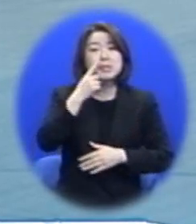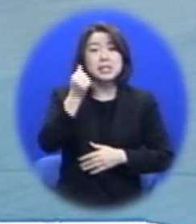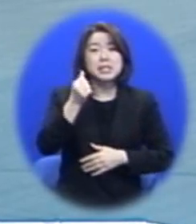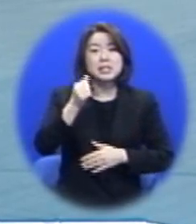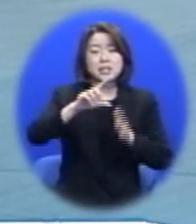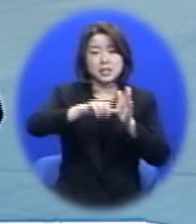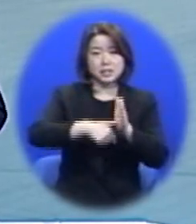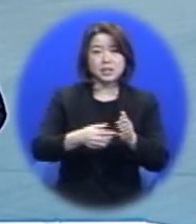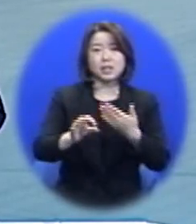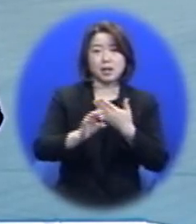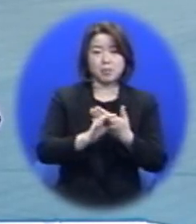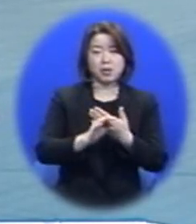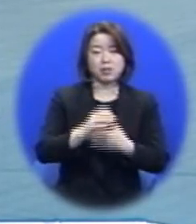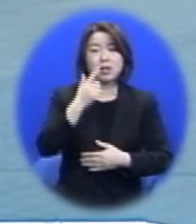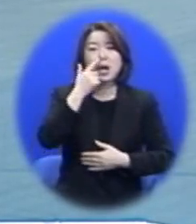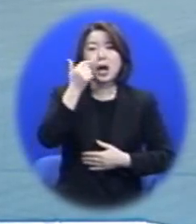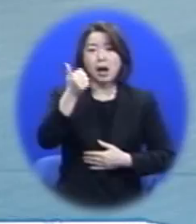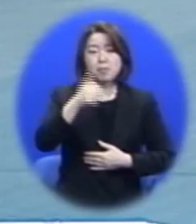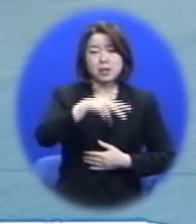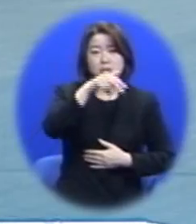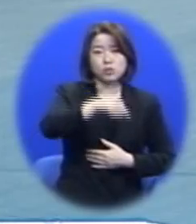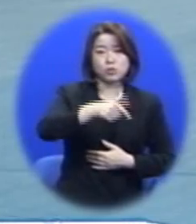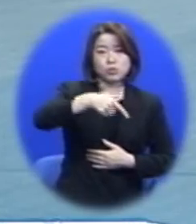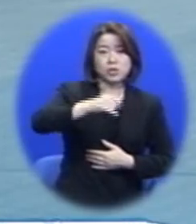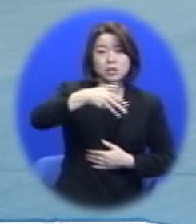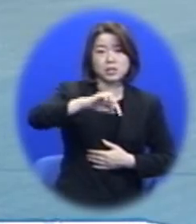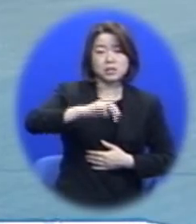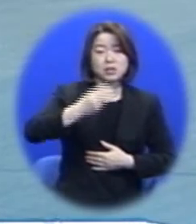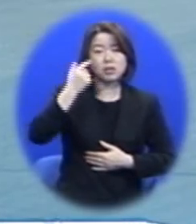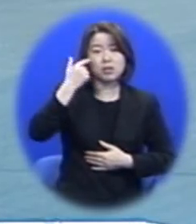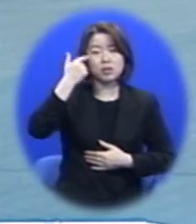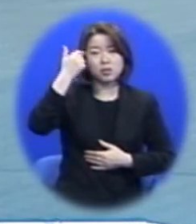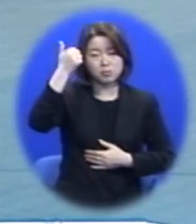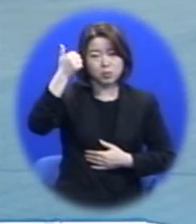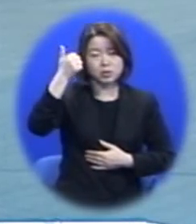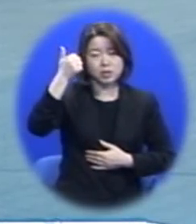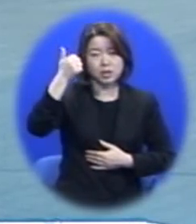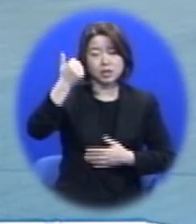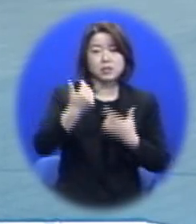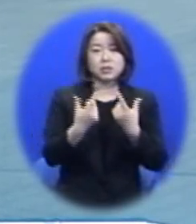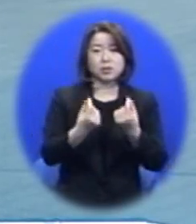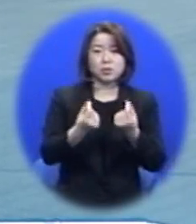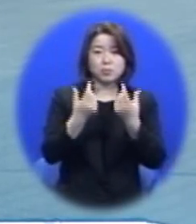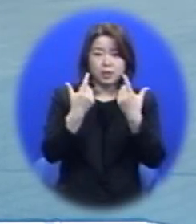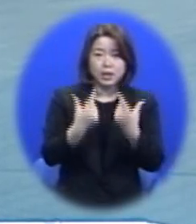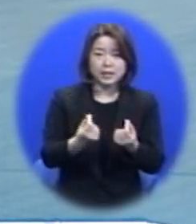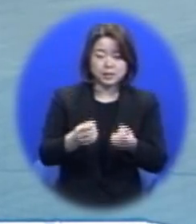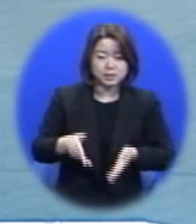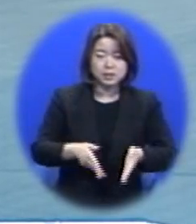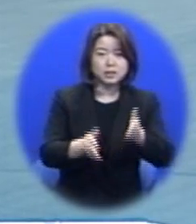일제시대라면 아빠는 주기철 목사님과 같은 길을 갔을 텐데,